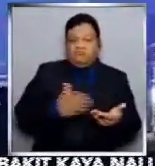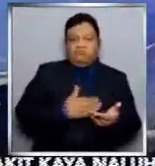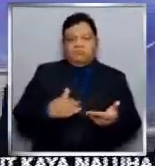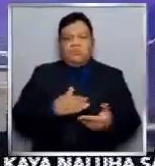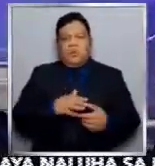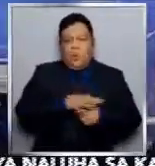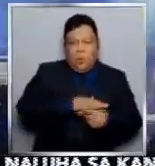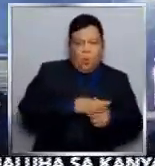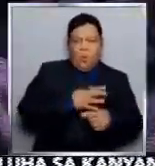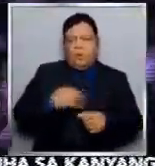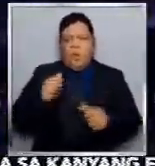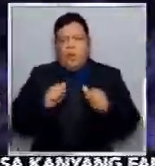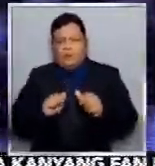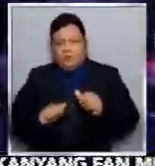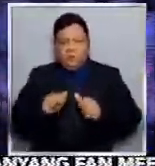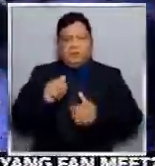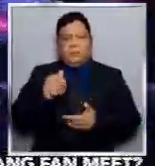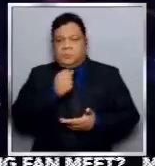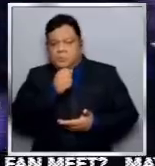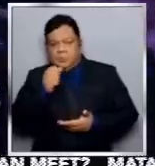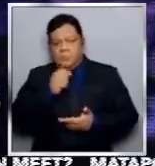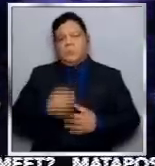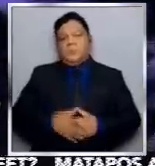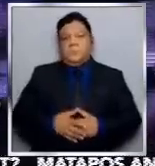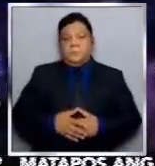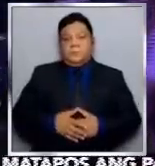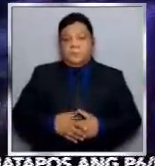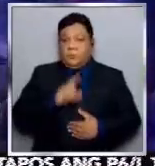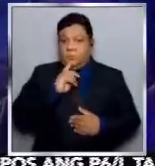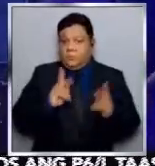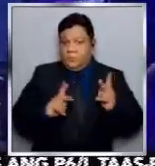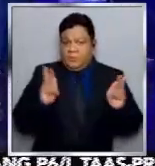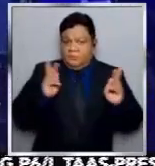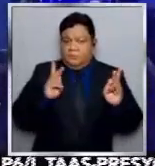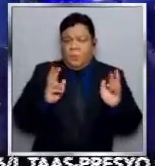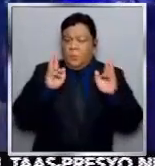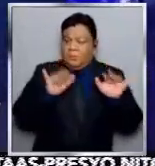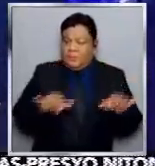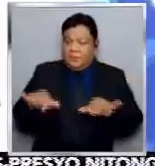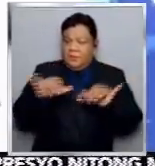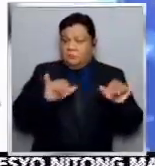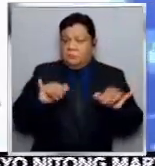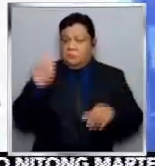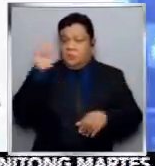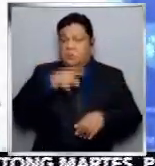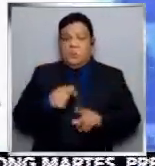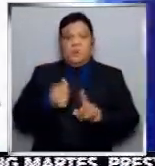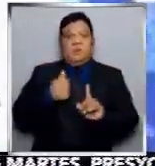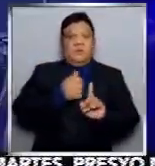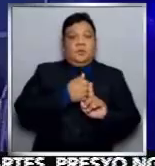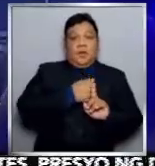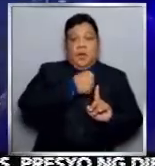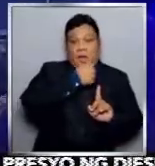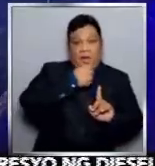artists ng Music Fest. Kinilig ang lahat at mapapasana all ka na lang nang biglang mag-propose ang isa sa mga vokalista ng mga